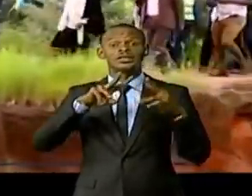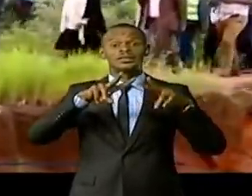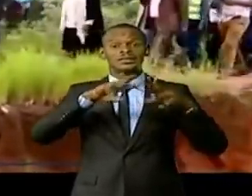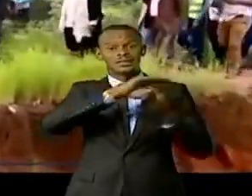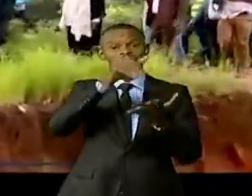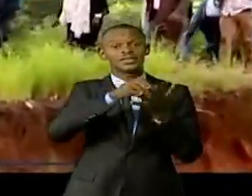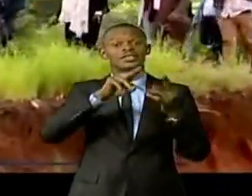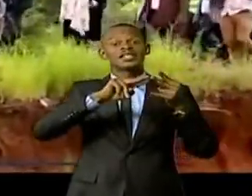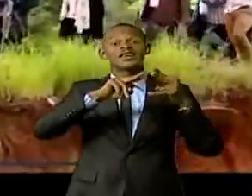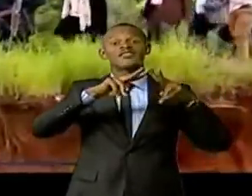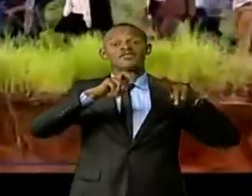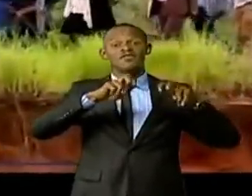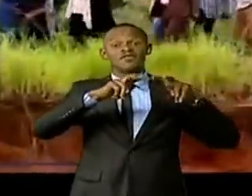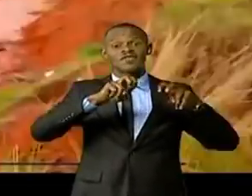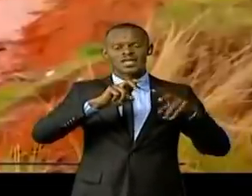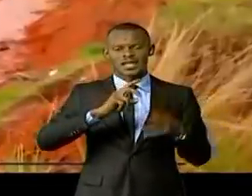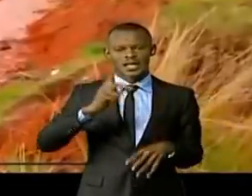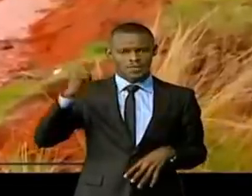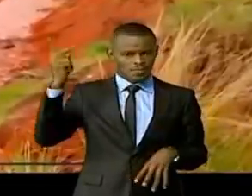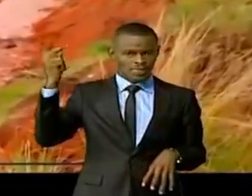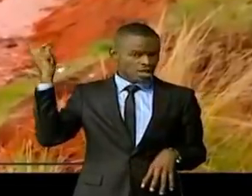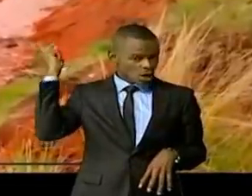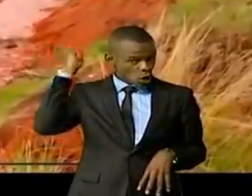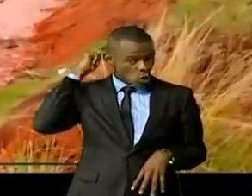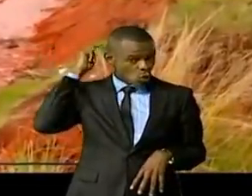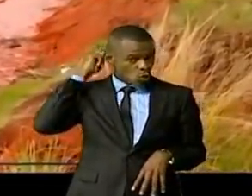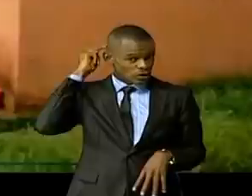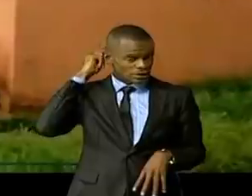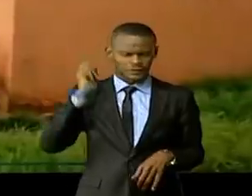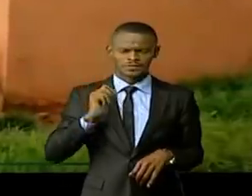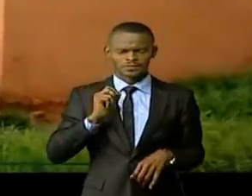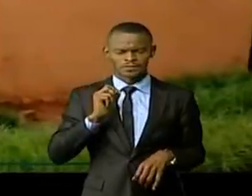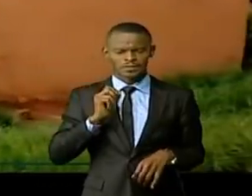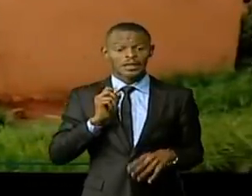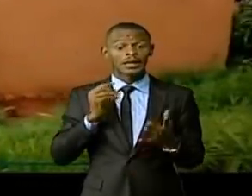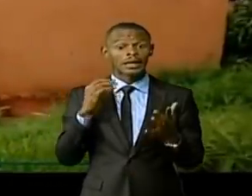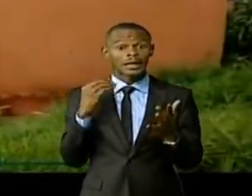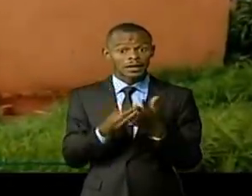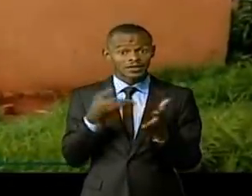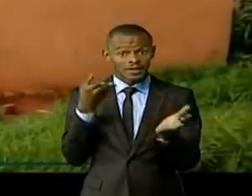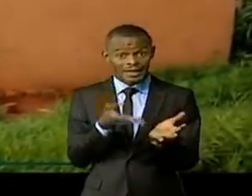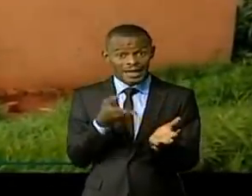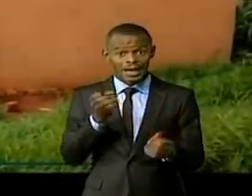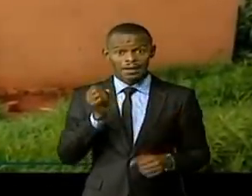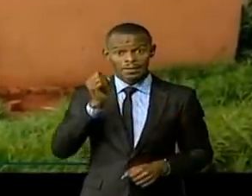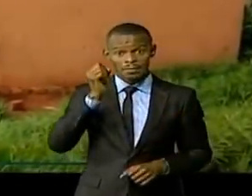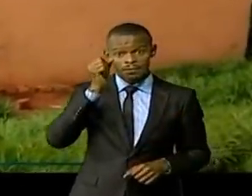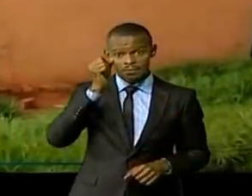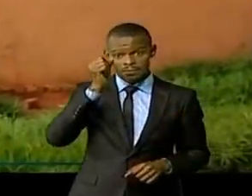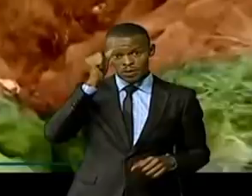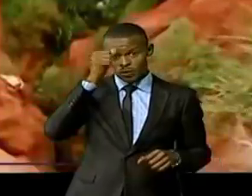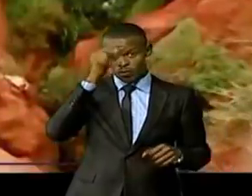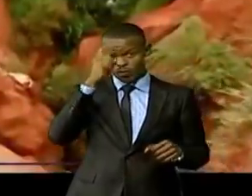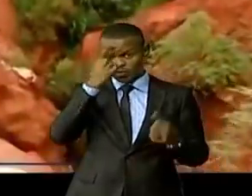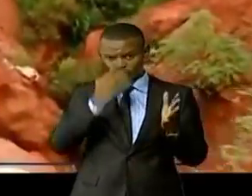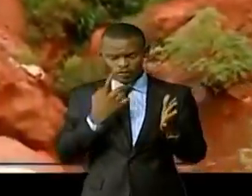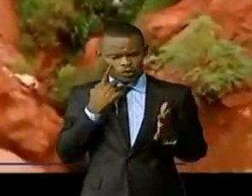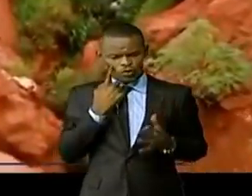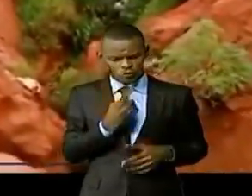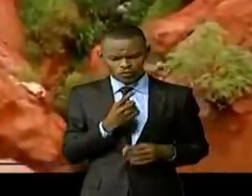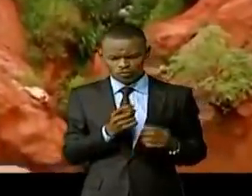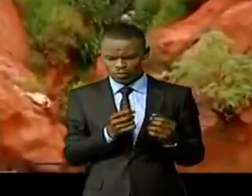le gouverneur s'est rendu compte d'une tête d'érosion qui menace les habitants du quartier Kanina dans la commune de Dilala et a